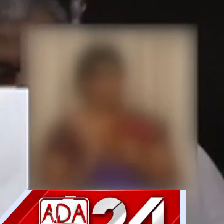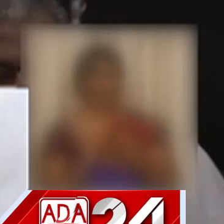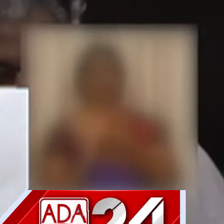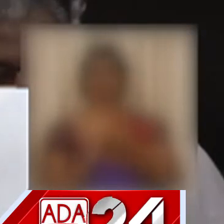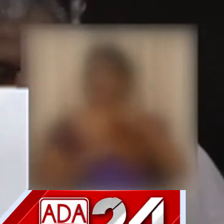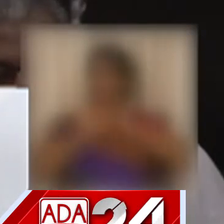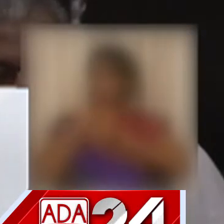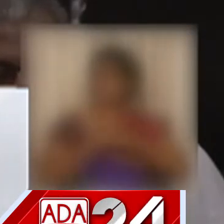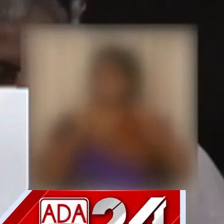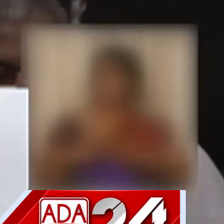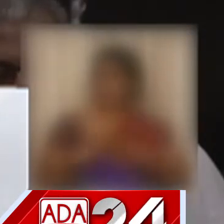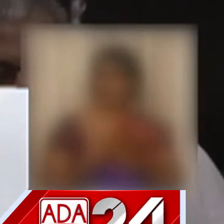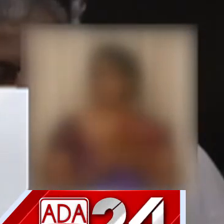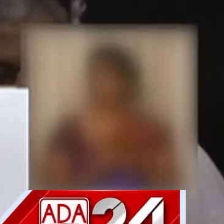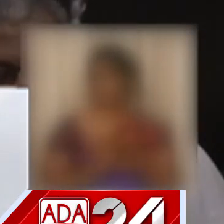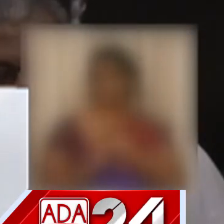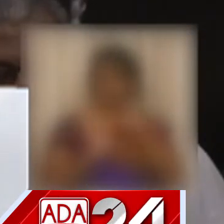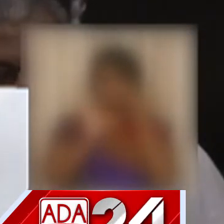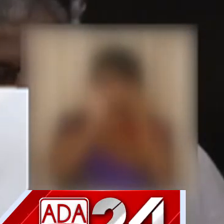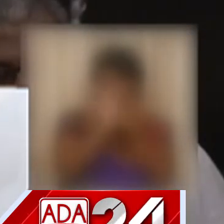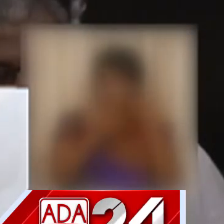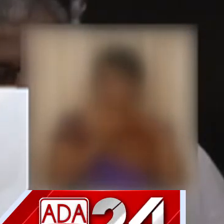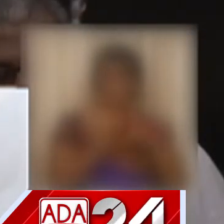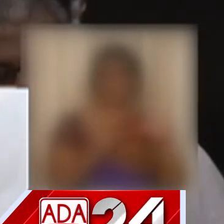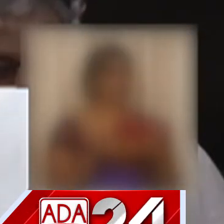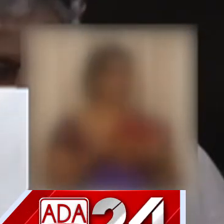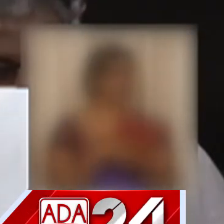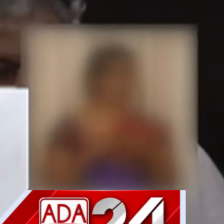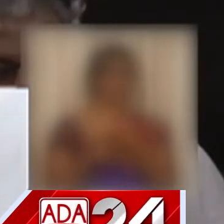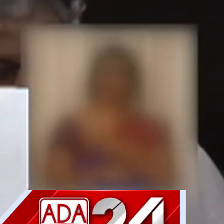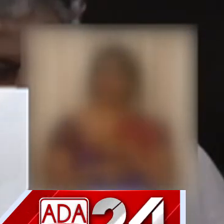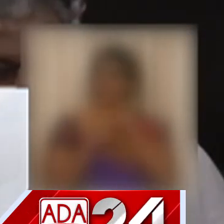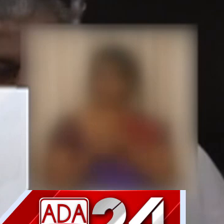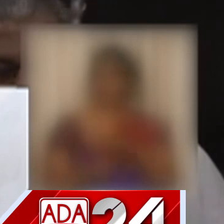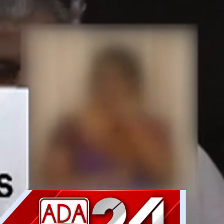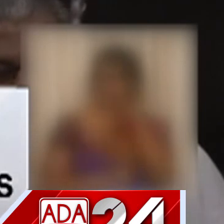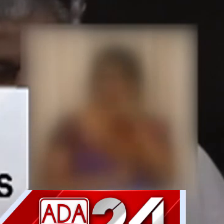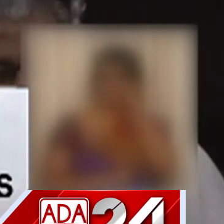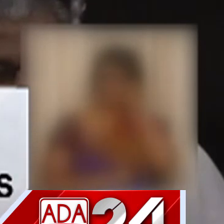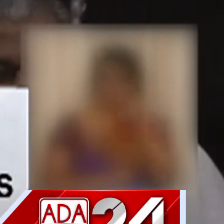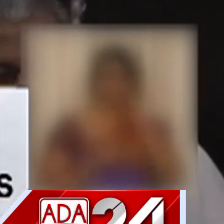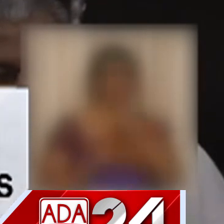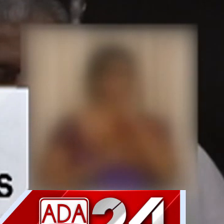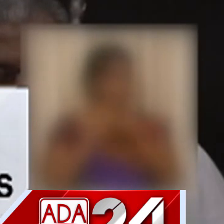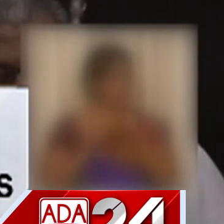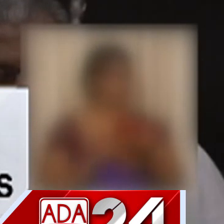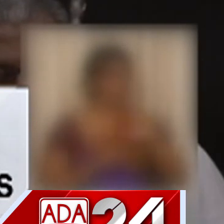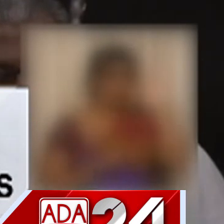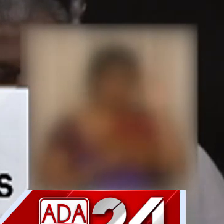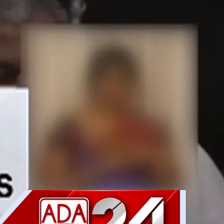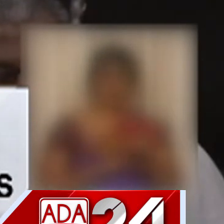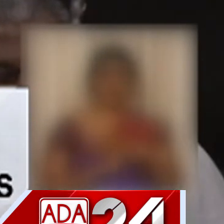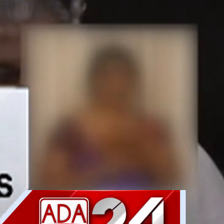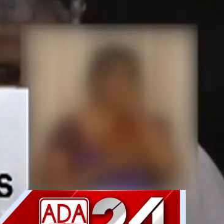ඒ වැරද්දෙන් වෙච්ච අලාභය මොකද්ද ඒක පෙන්නලා ඕන මේ රක්ෂණ සමාගමෙන් ගන්න ඒ වගේම මෙතන වැරදි මතයක් යනවා දැන් මේකේ කියනවා ගෙනල්ලා තියෙන